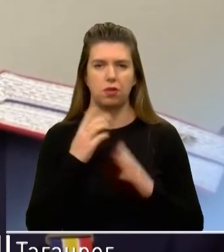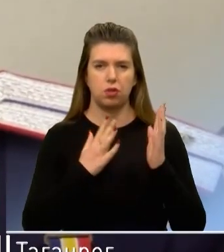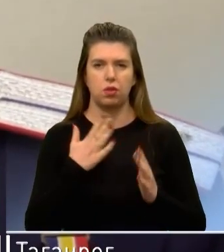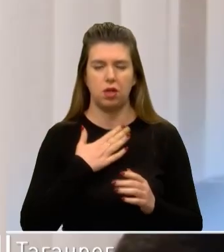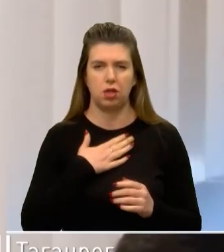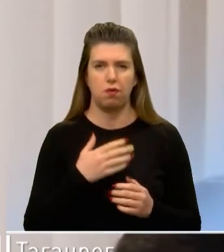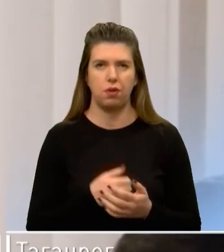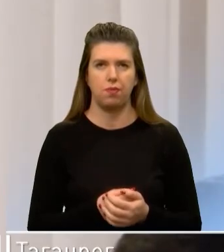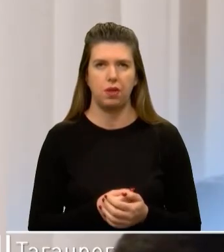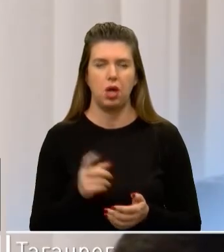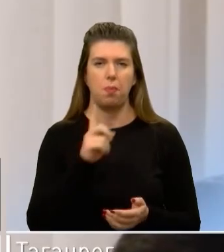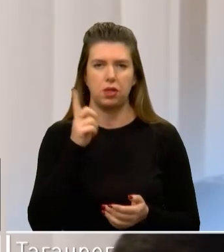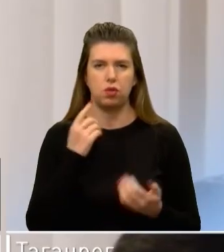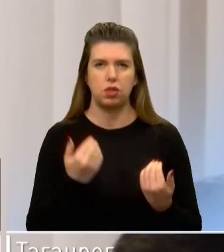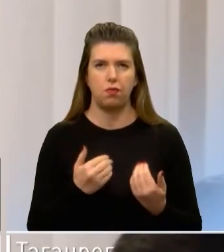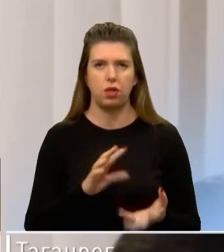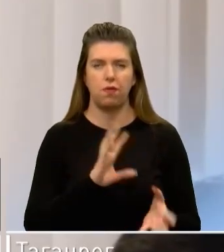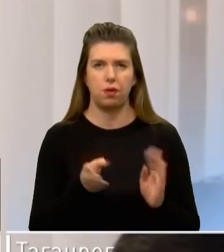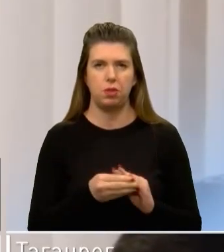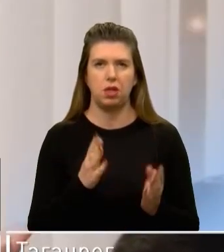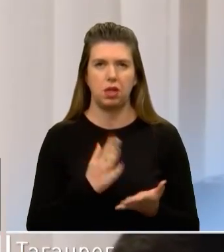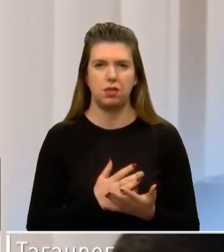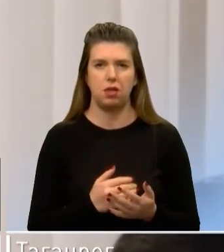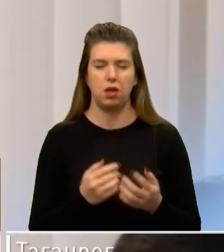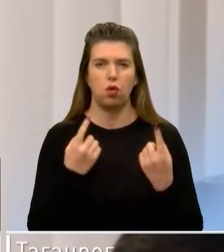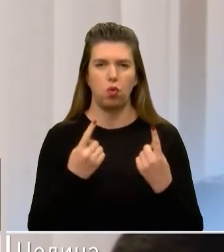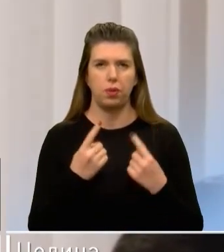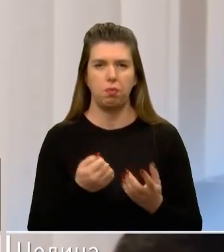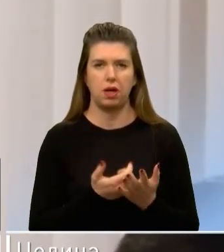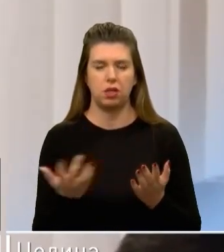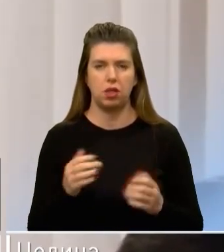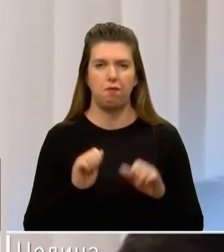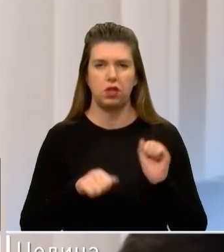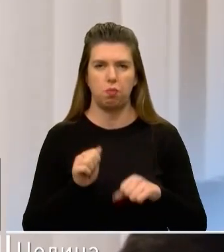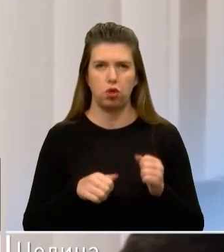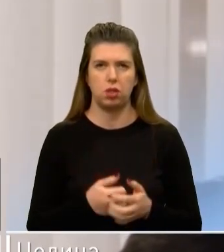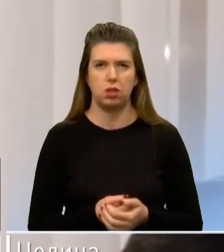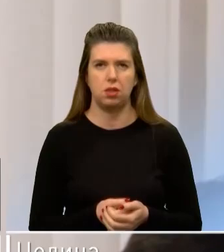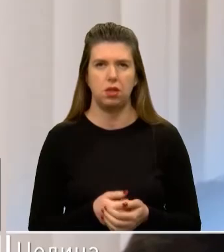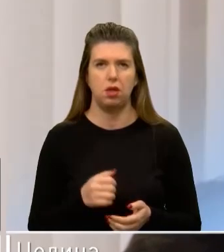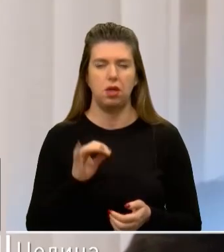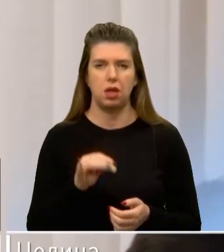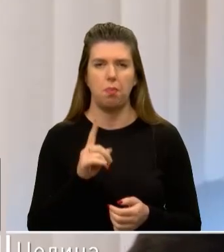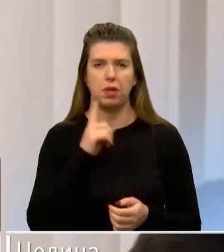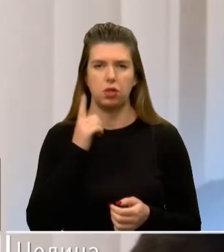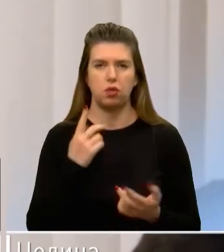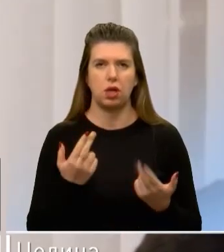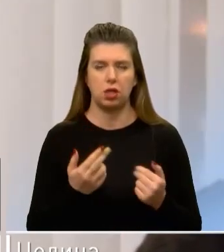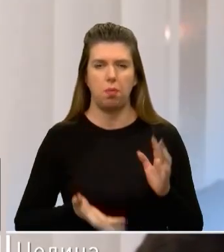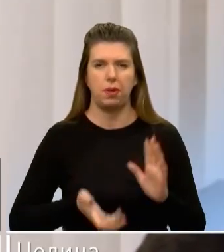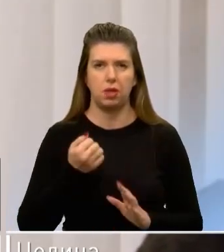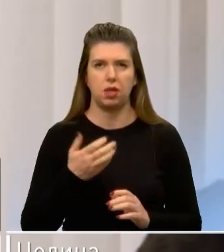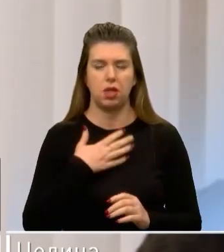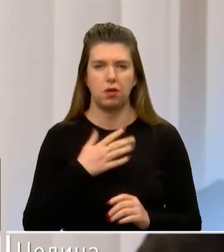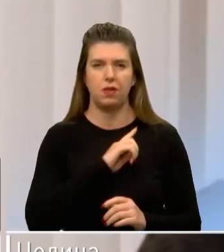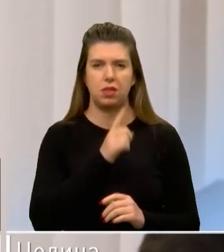нашего кандидата молодёжь сегодня вообще обладает такими таким огромным количеством возможностей и молодёжь конечно поддержит